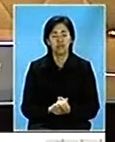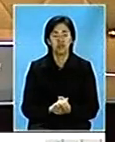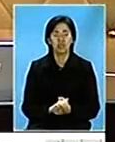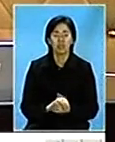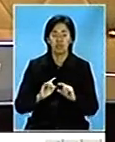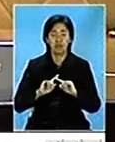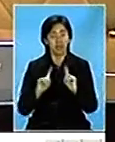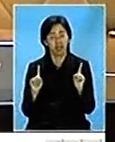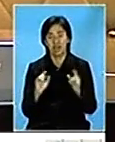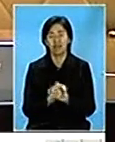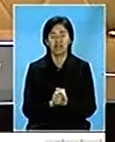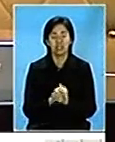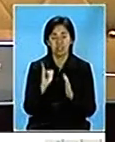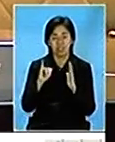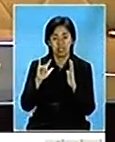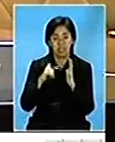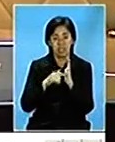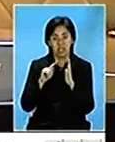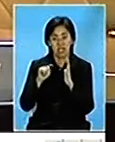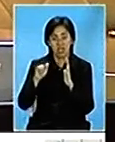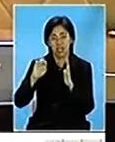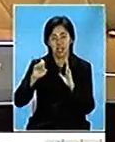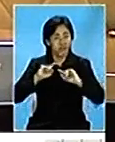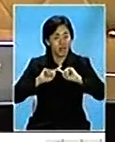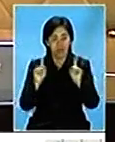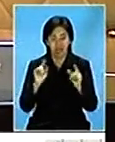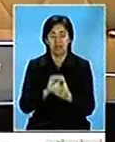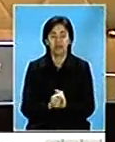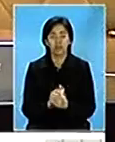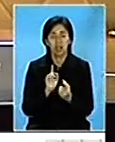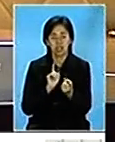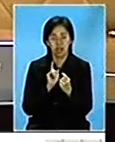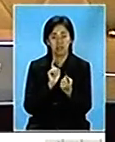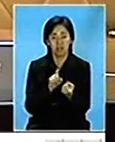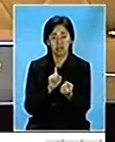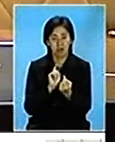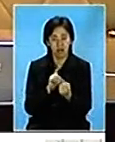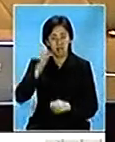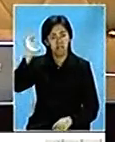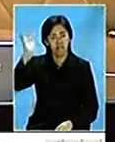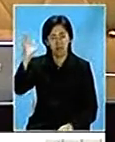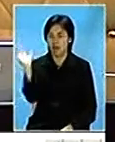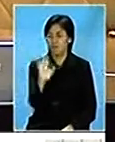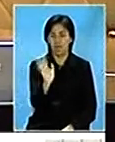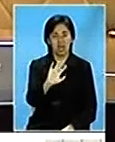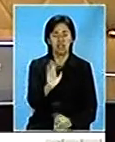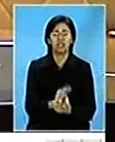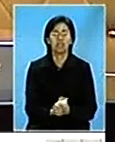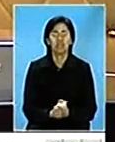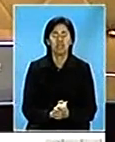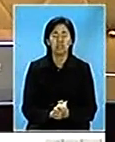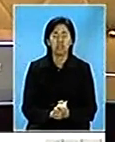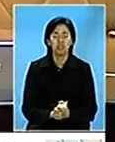ไม่เหมือนกับเรื่องของยัตติเพราะการถามตอบกระทู้เนี่ยจะต้องไม่เป็นลักษณะของการอภิปรายนะครับเพ